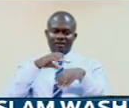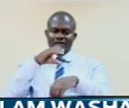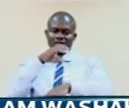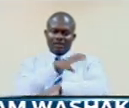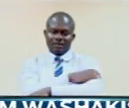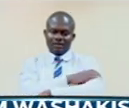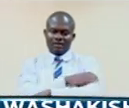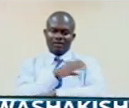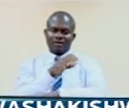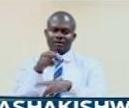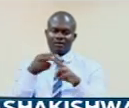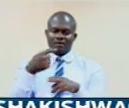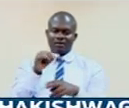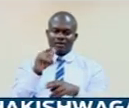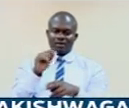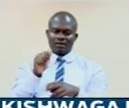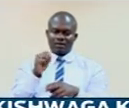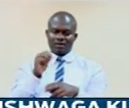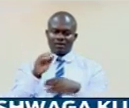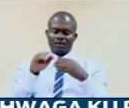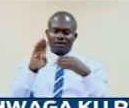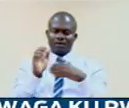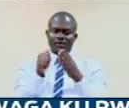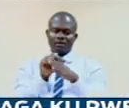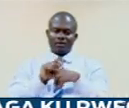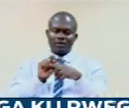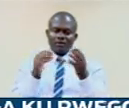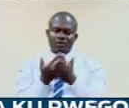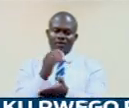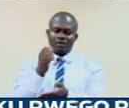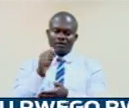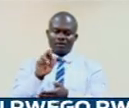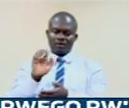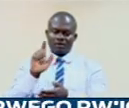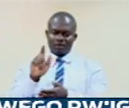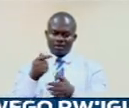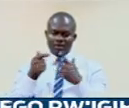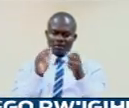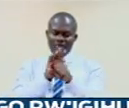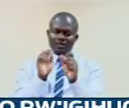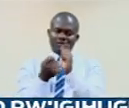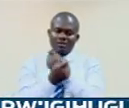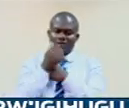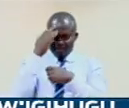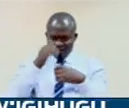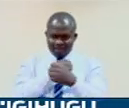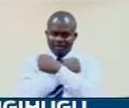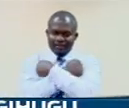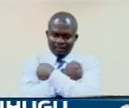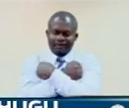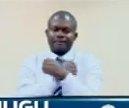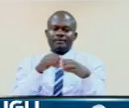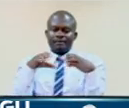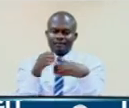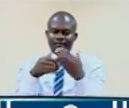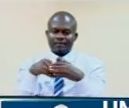Etincel Football Club Gikamba Ismael aragaragaza ko umutoza mushya w'umwongereza Callum Shong-Selby hari byinshi ari guhindura ko abakunzi b'ikipe ya Etincel bakwiye